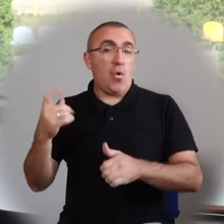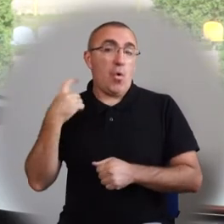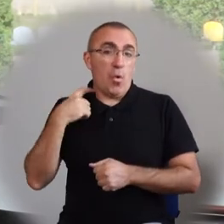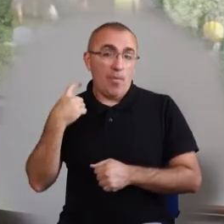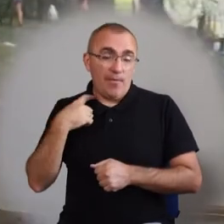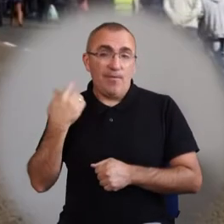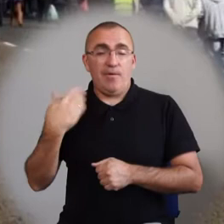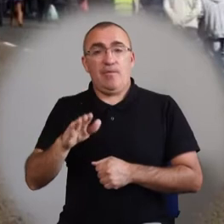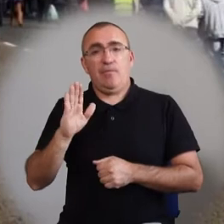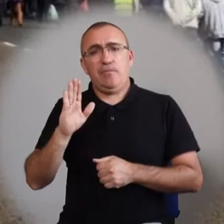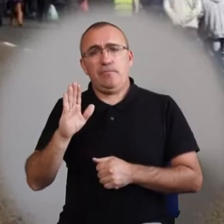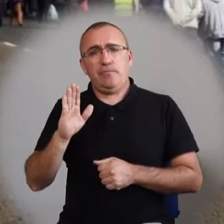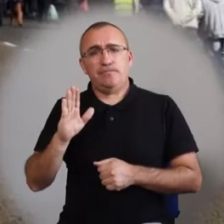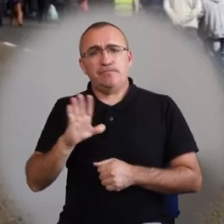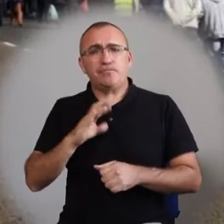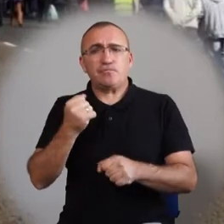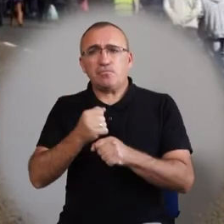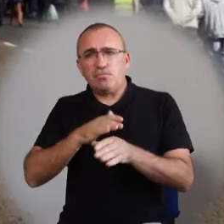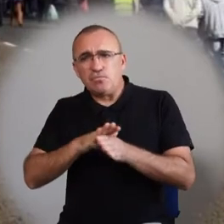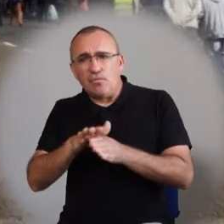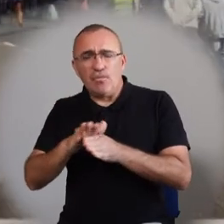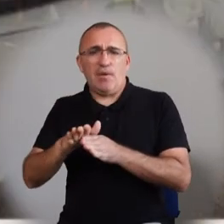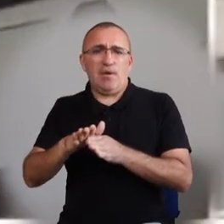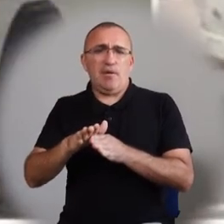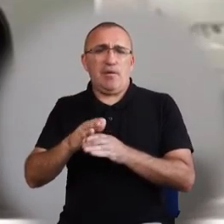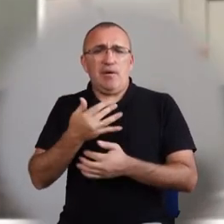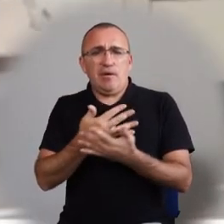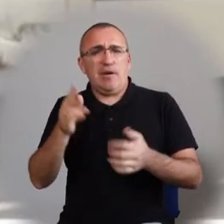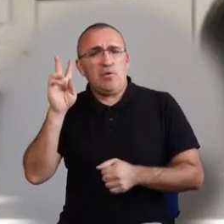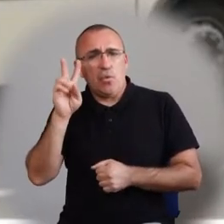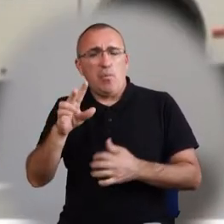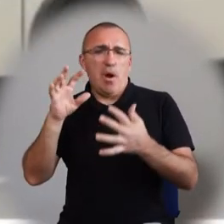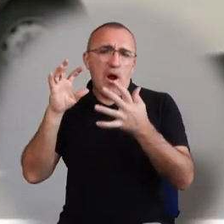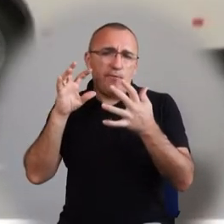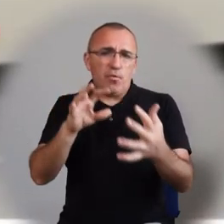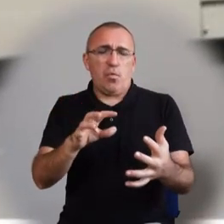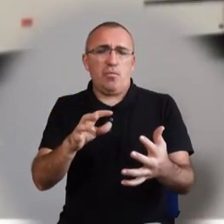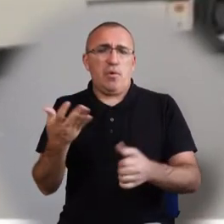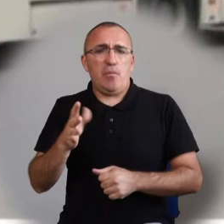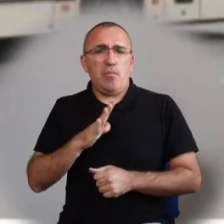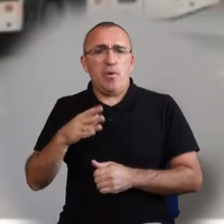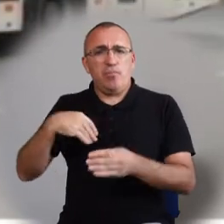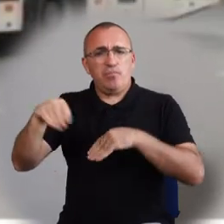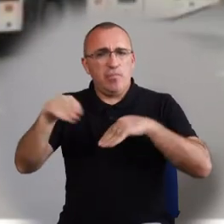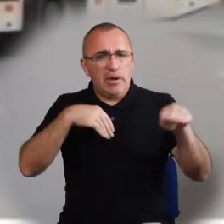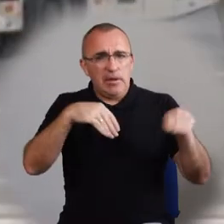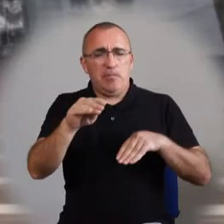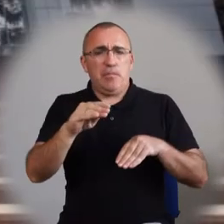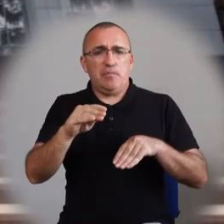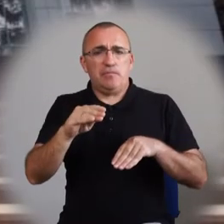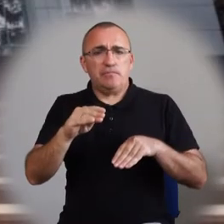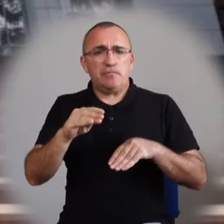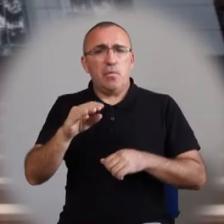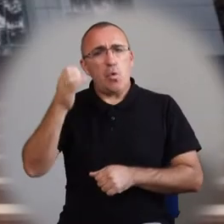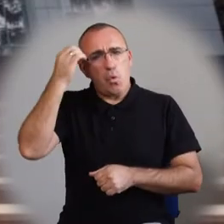Кропивницькому, бачать і арку, яку було зроблено, і ті тролейбуси, автобуси, які придбані, і